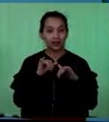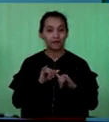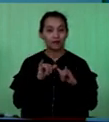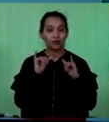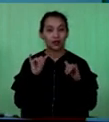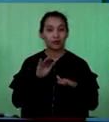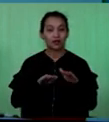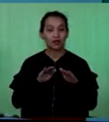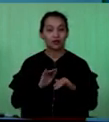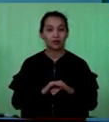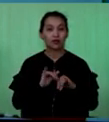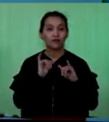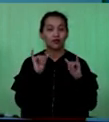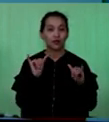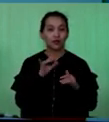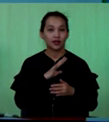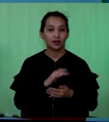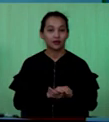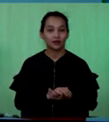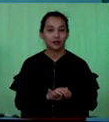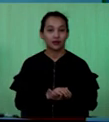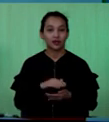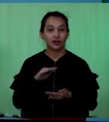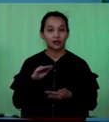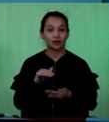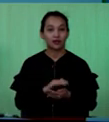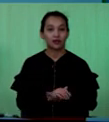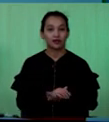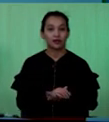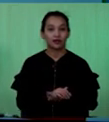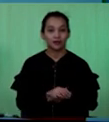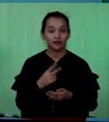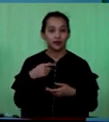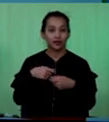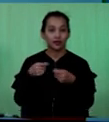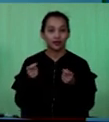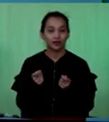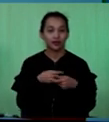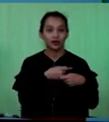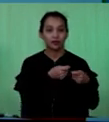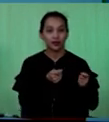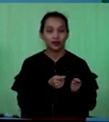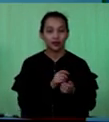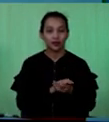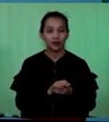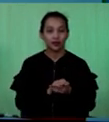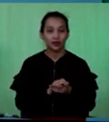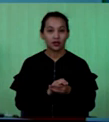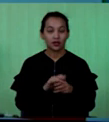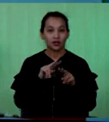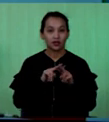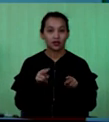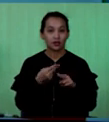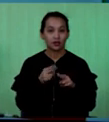Va tarozilarning ikkinchi pallasiga meva yoki sabzavot emas, ikkinchi pallasiga ularni tenglashtirish uchun